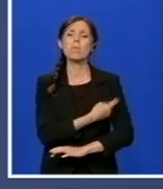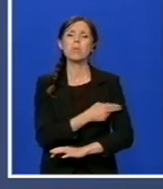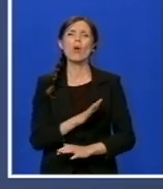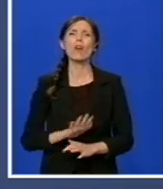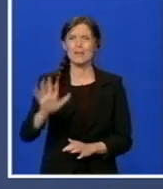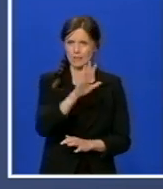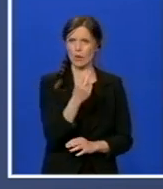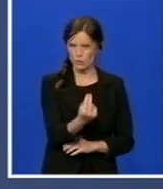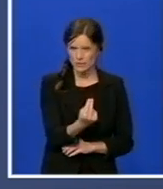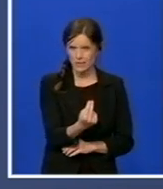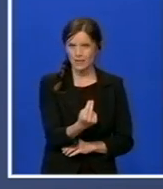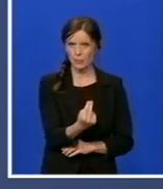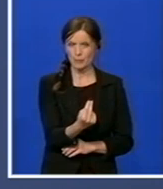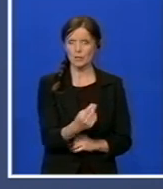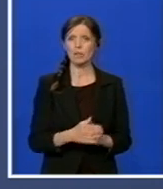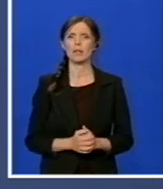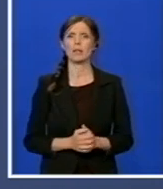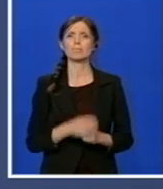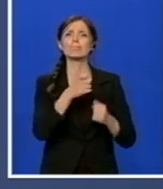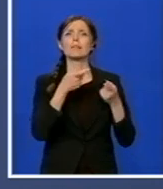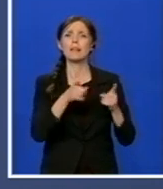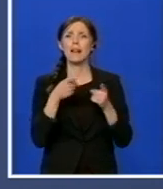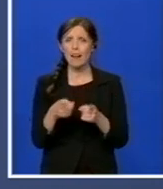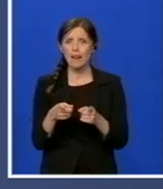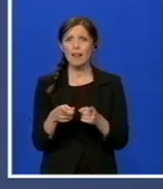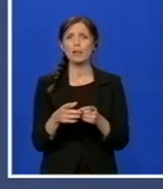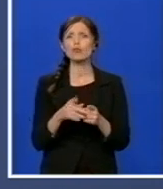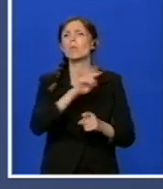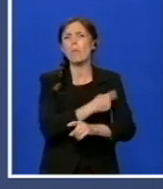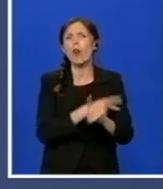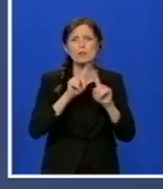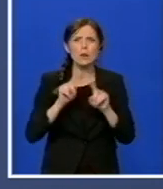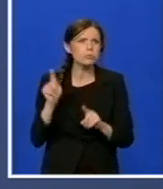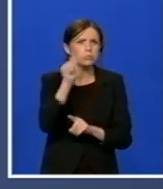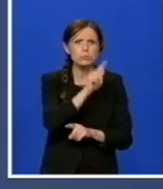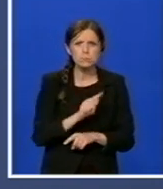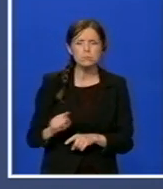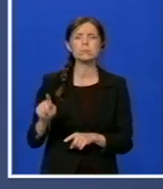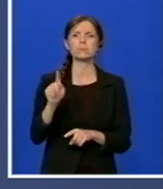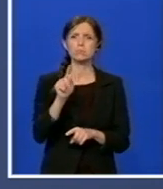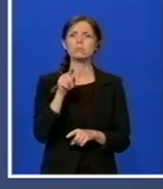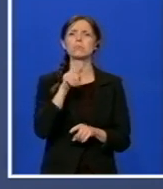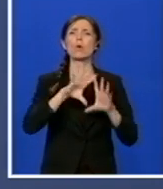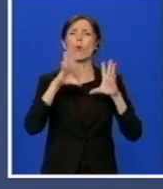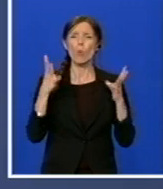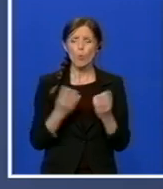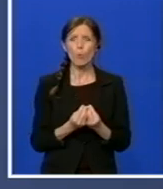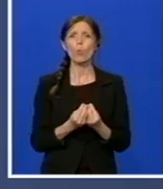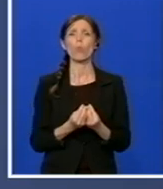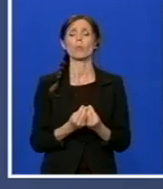pacijenata širom naše zemlje u kliničko-bolničkim centrima i bolnicama nalazi se